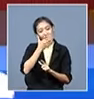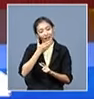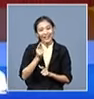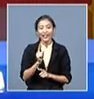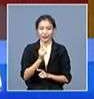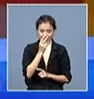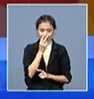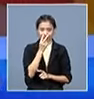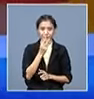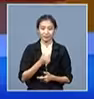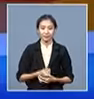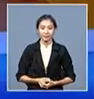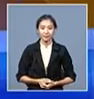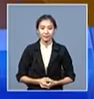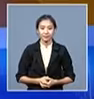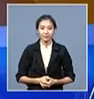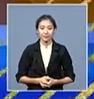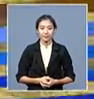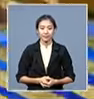หาสารคามกันค่ะ